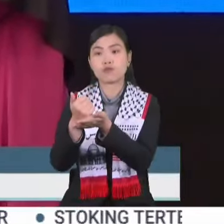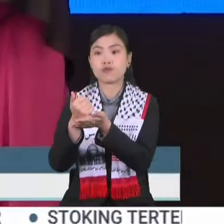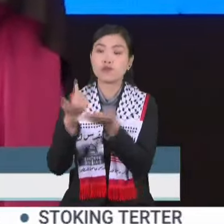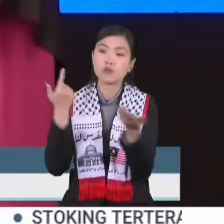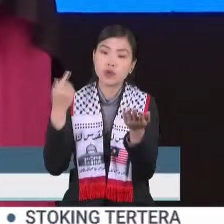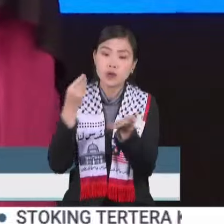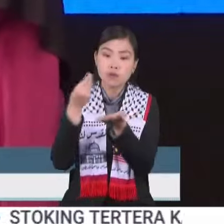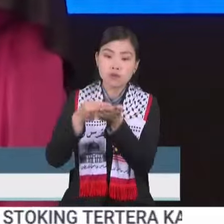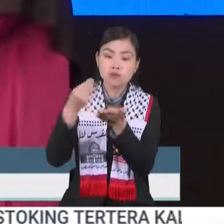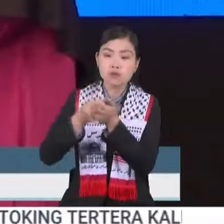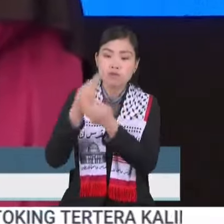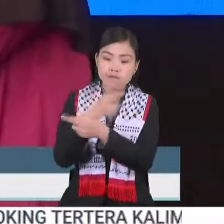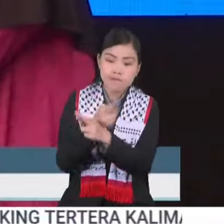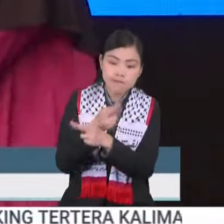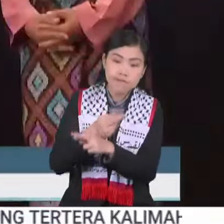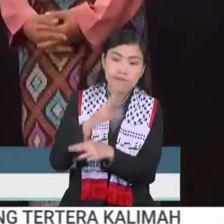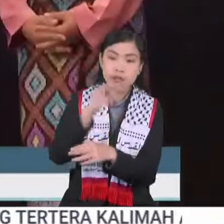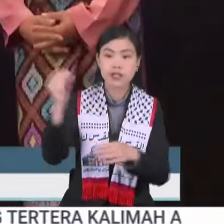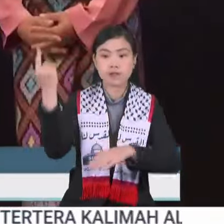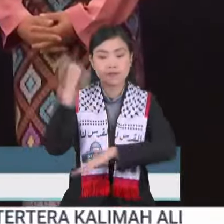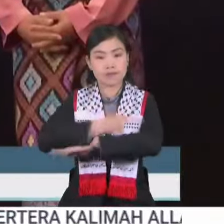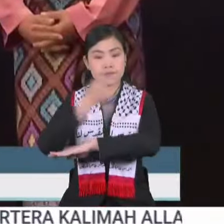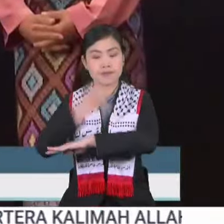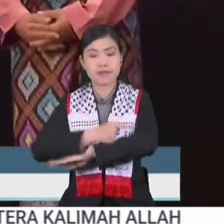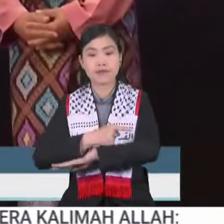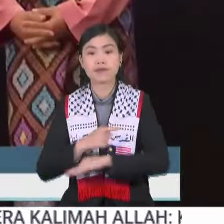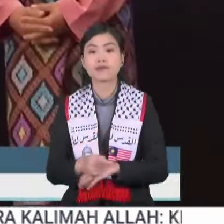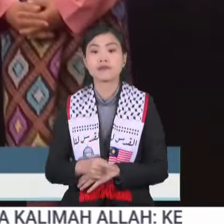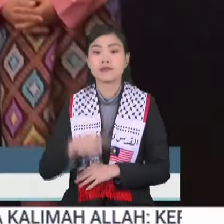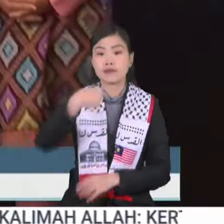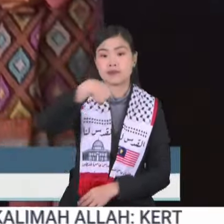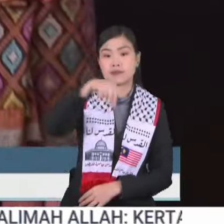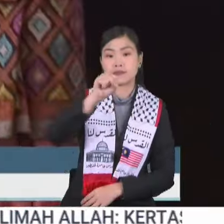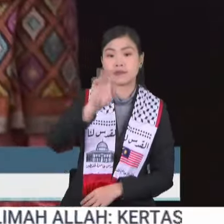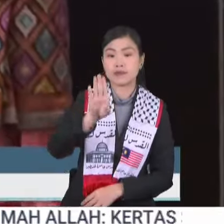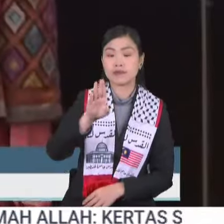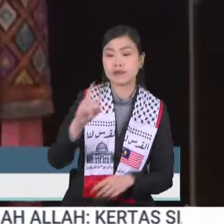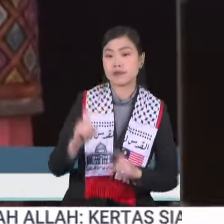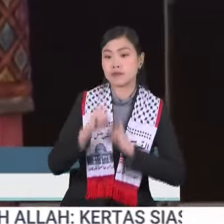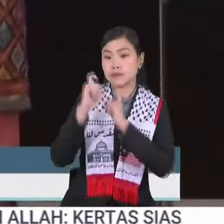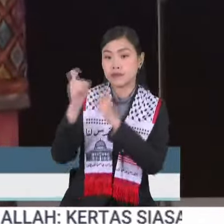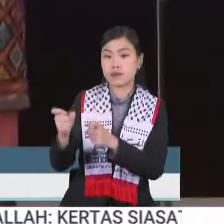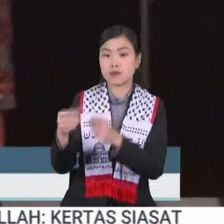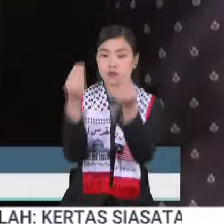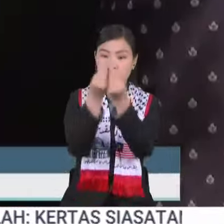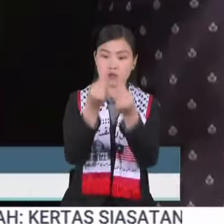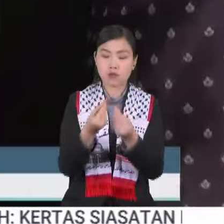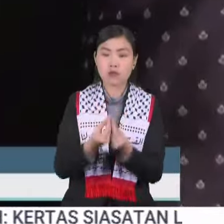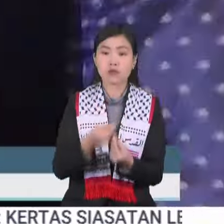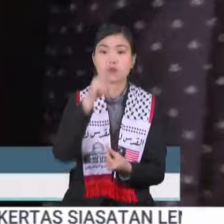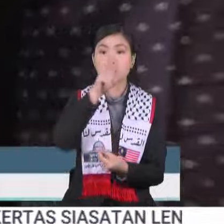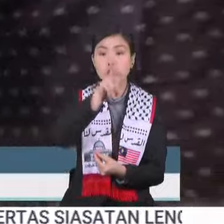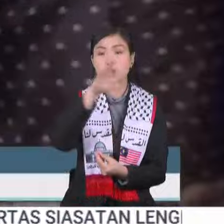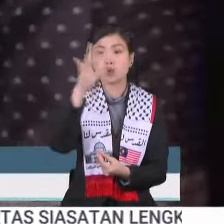operasi harian raks qsb menyerahkan zakat perniagaan berjumlah keseluruhan